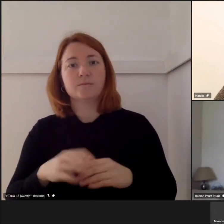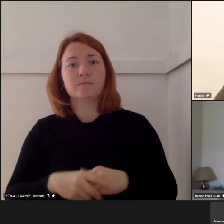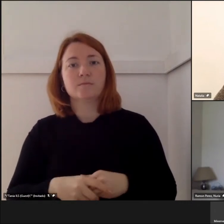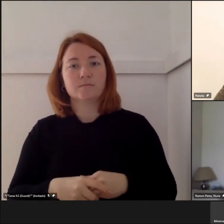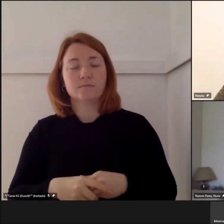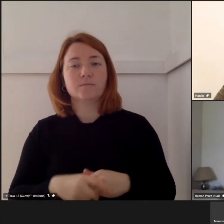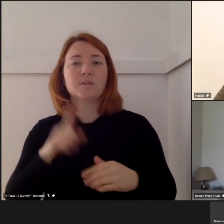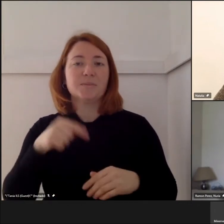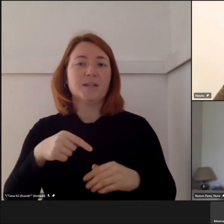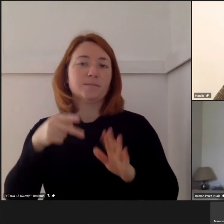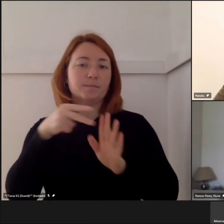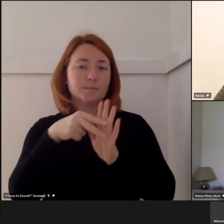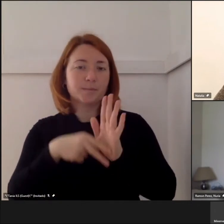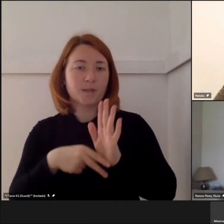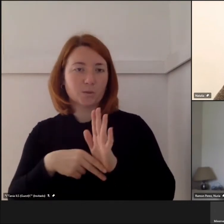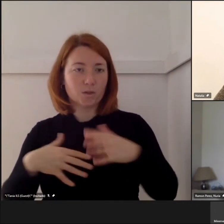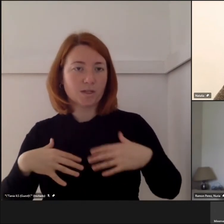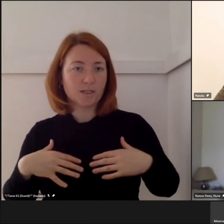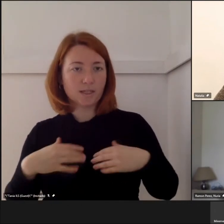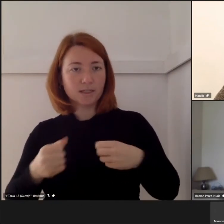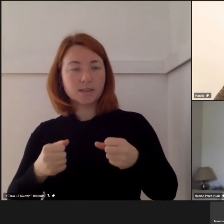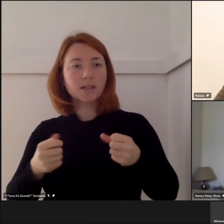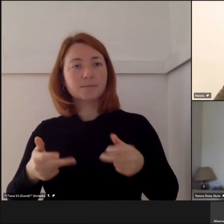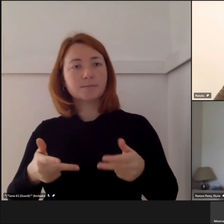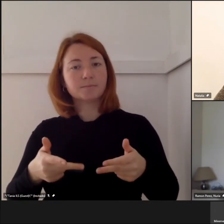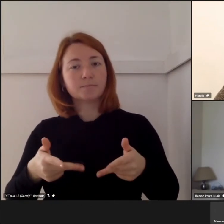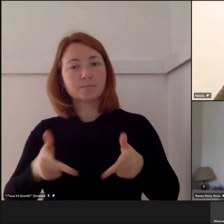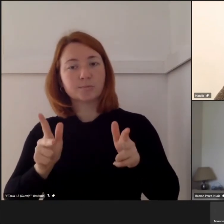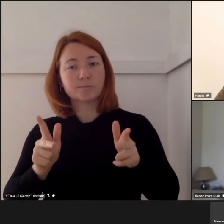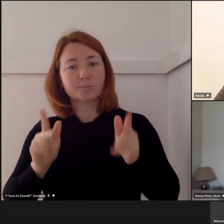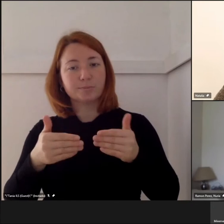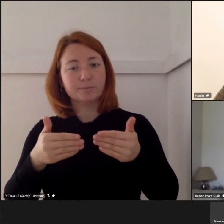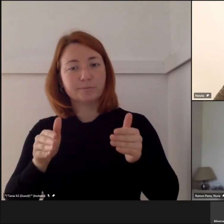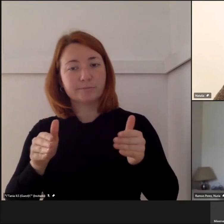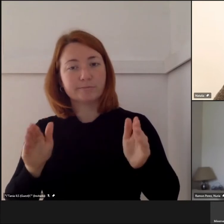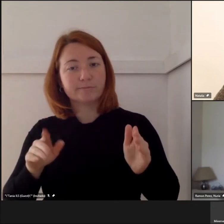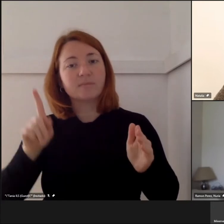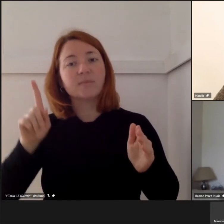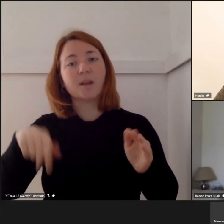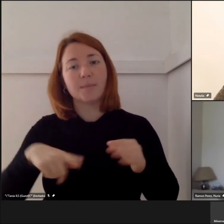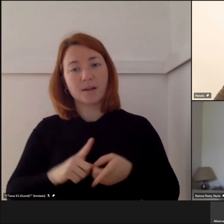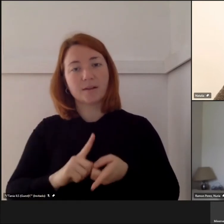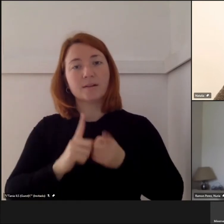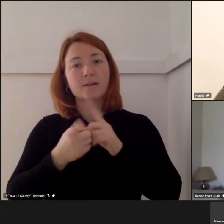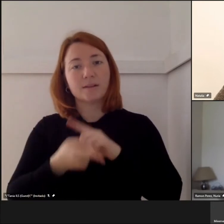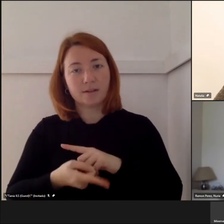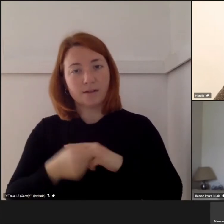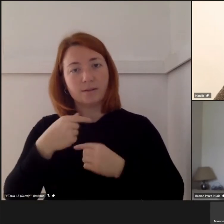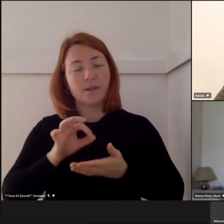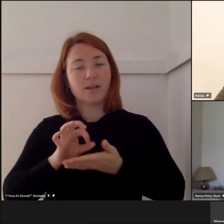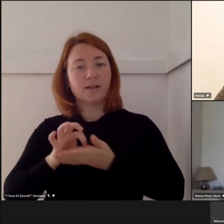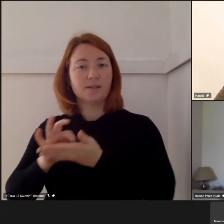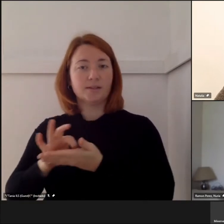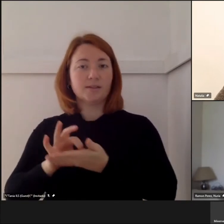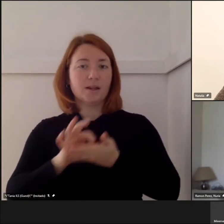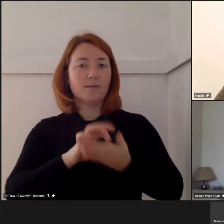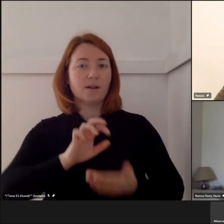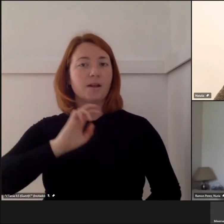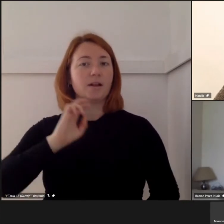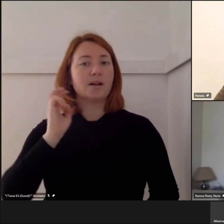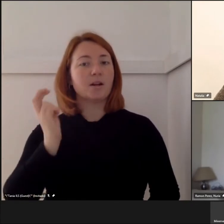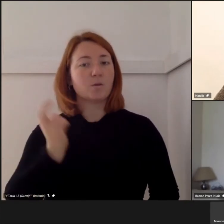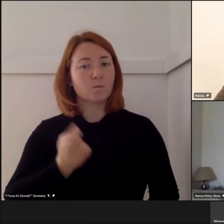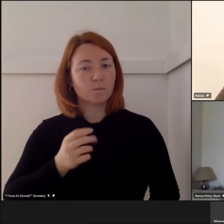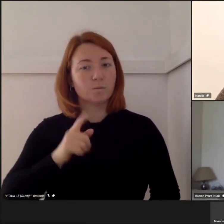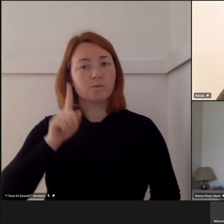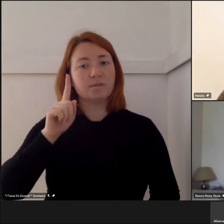de confinament com algunes de les mesures de recuperació, els serveis oferts pels diferents recursos de la xarxa.